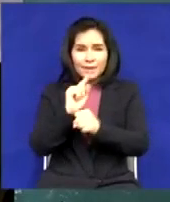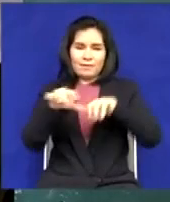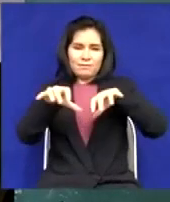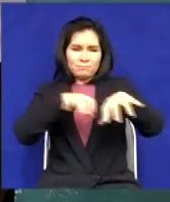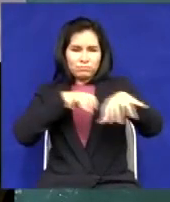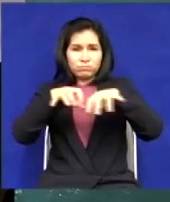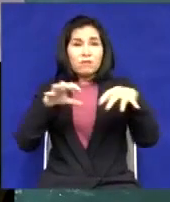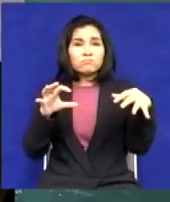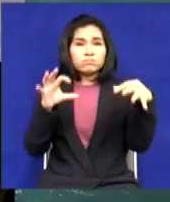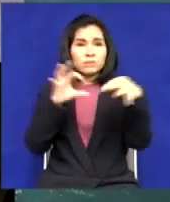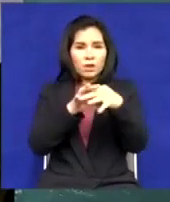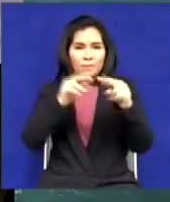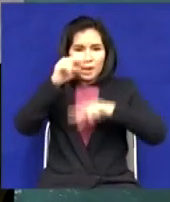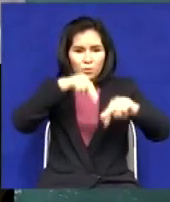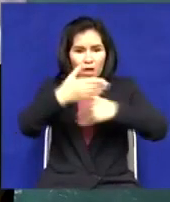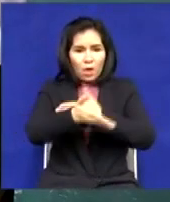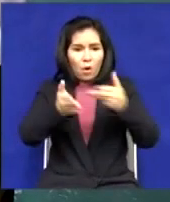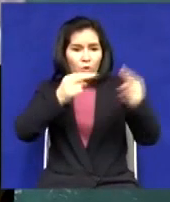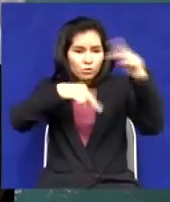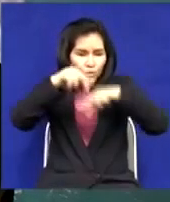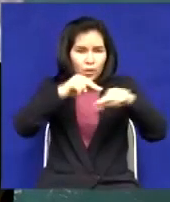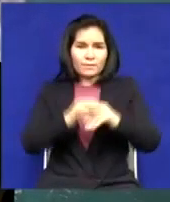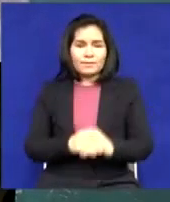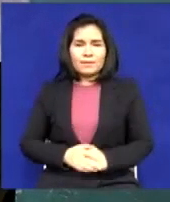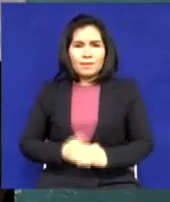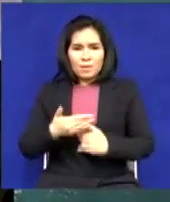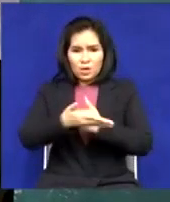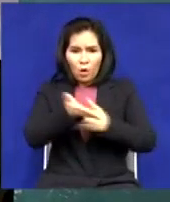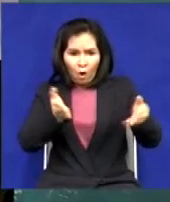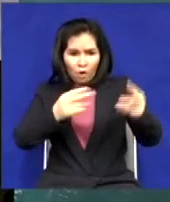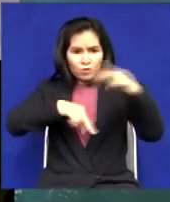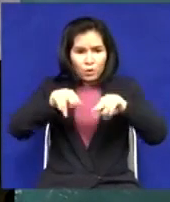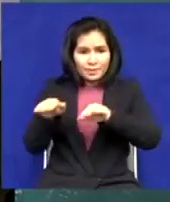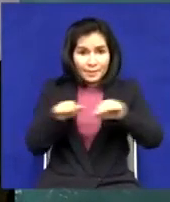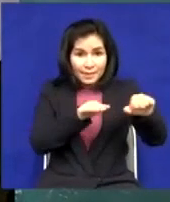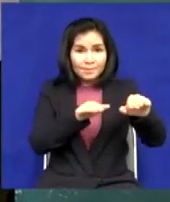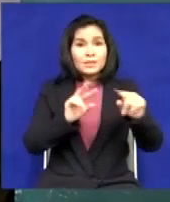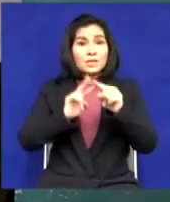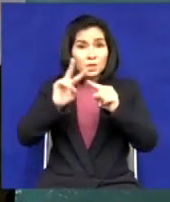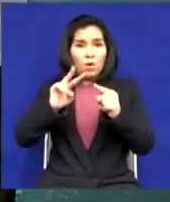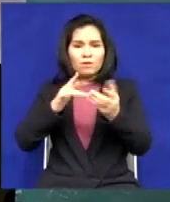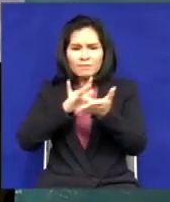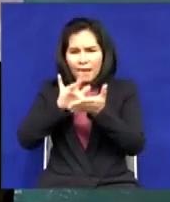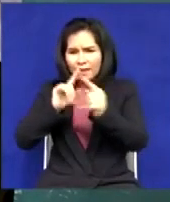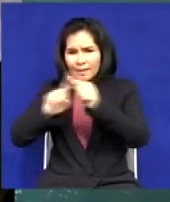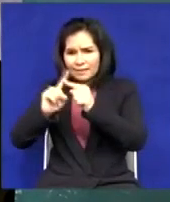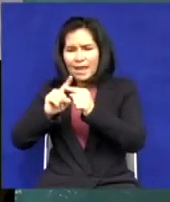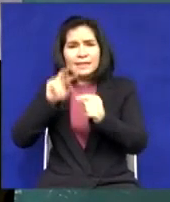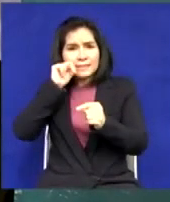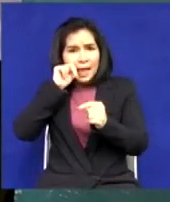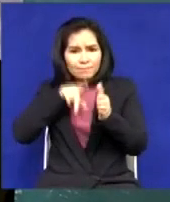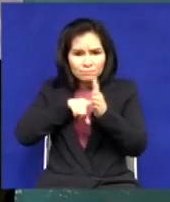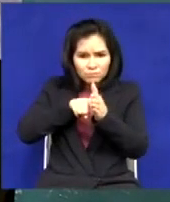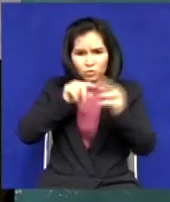การในส่วนของการดูแลห้องบริการนอกจากที่เราจะเตรียมห้องบริการได้แล้วอันที่2เราก็จะเตรียมน้ำยาให้เพียงพอก็คงเรียนว่า